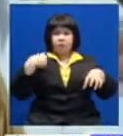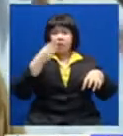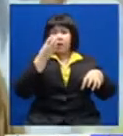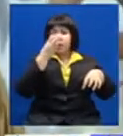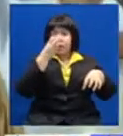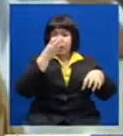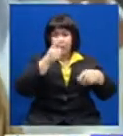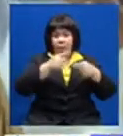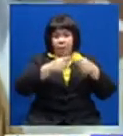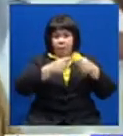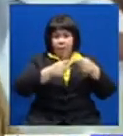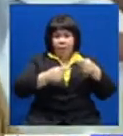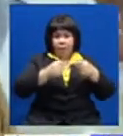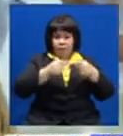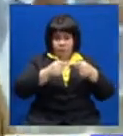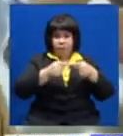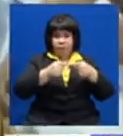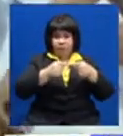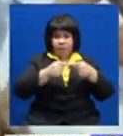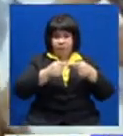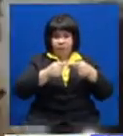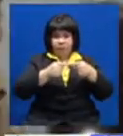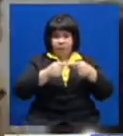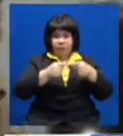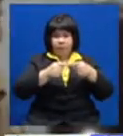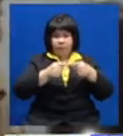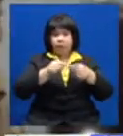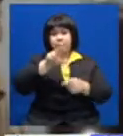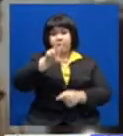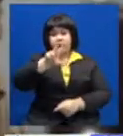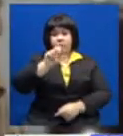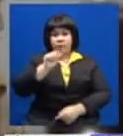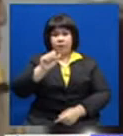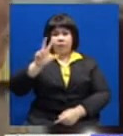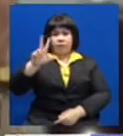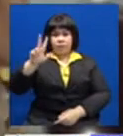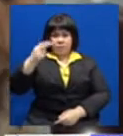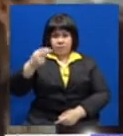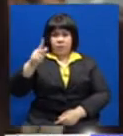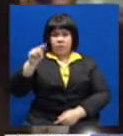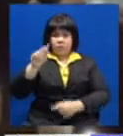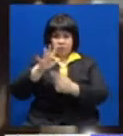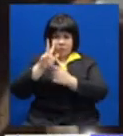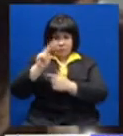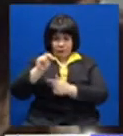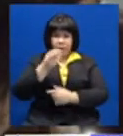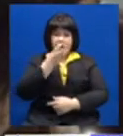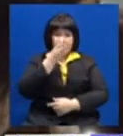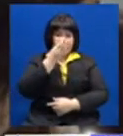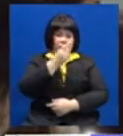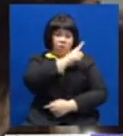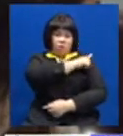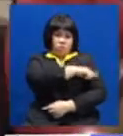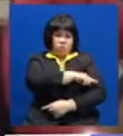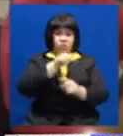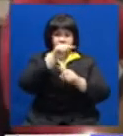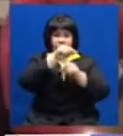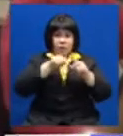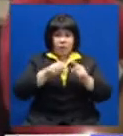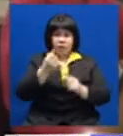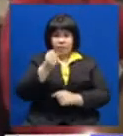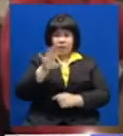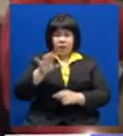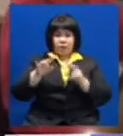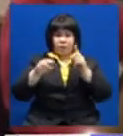ขออภัยค่ะแบ่งเป็นปลายข้าวเอวัลเลอร์33,000ตันข้าวขาว 15%ปริมาณ 12,000ตัน